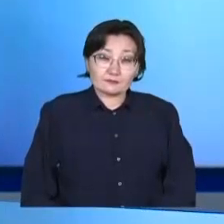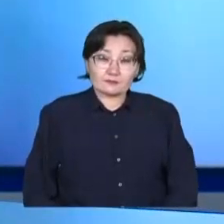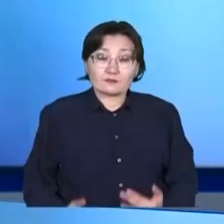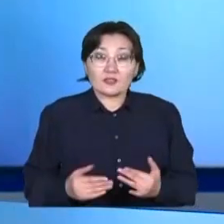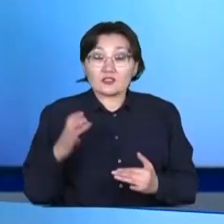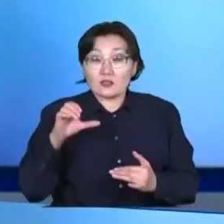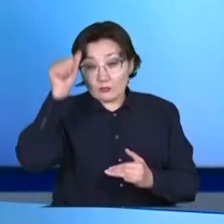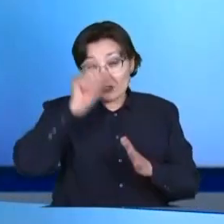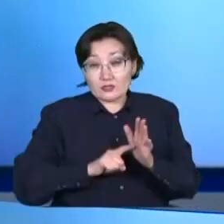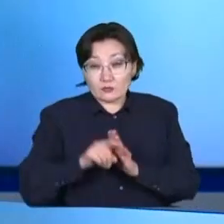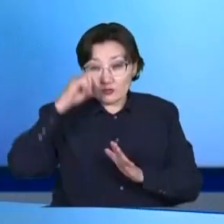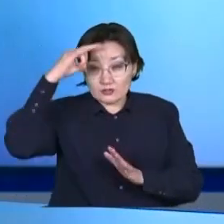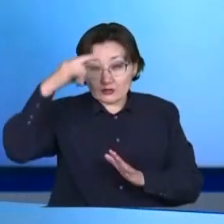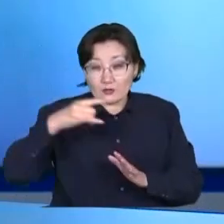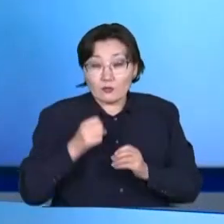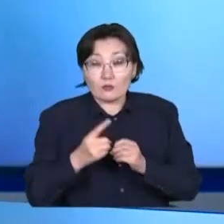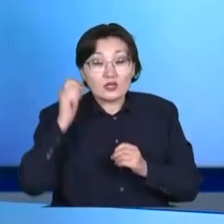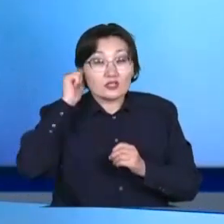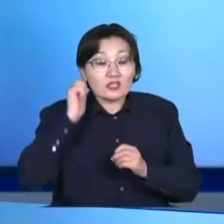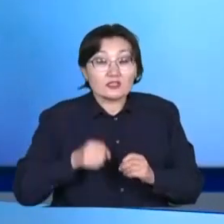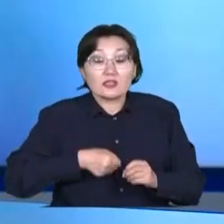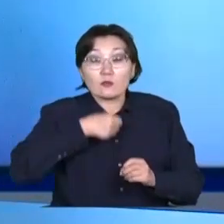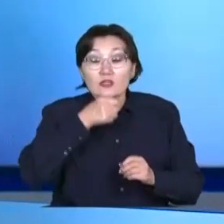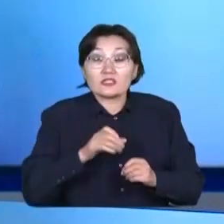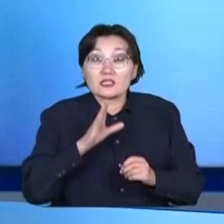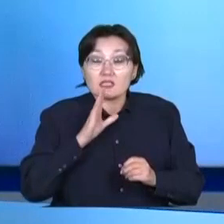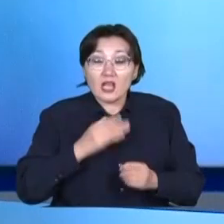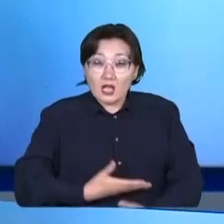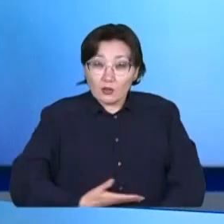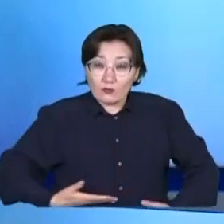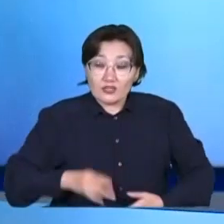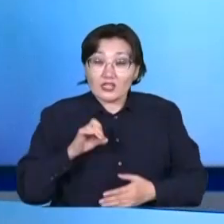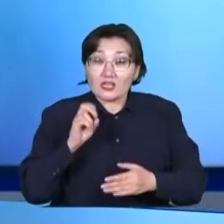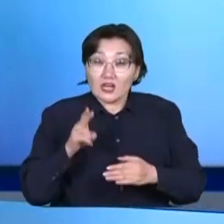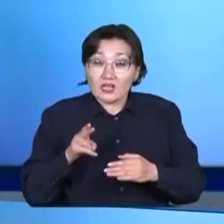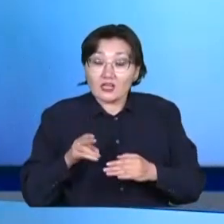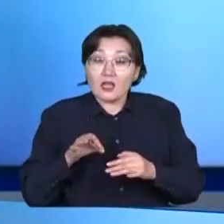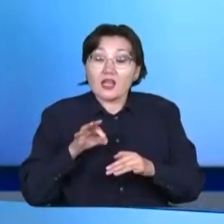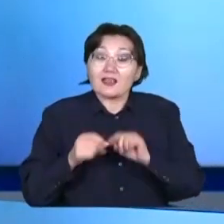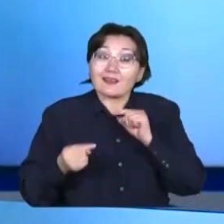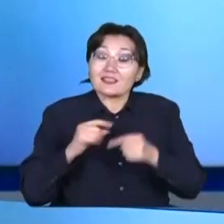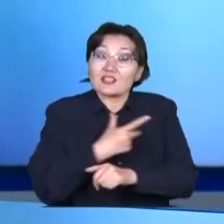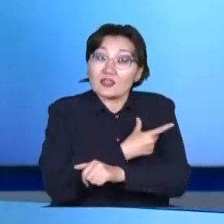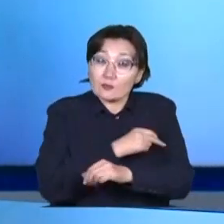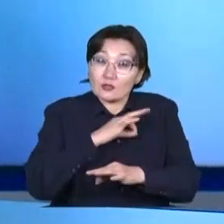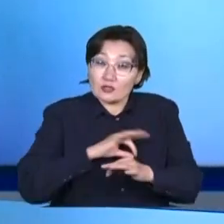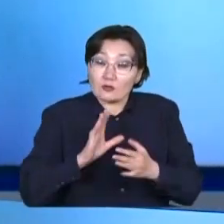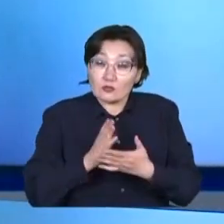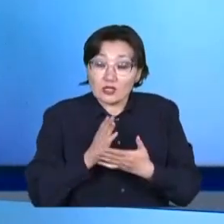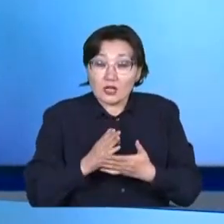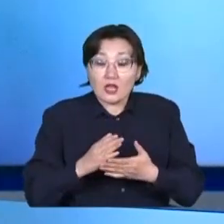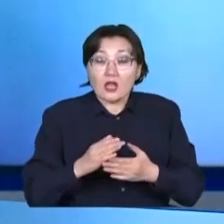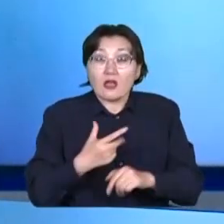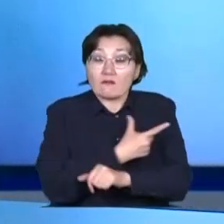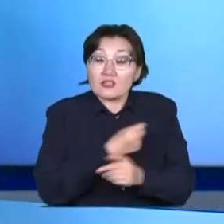Биыл қыркүйектен бастап елімізде 11 жастан асқан қыз балаларға жатыр мойны обырына қарсы екпе салынады. Вакцинаны алу ата-ананың жазбаша